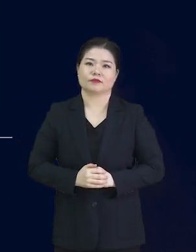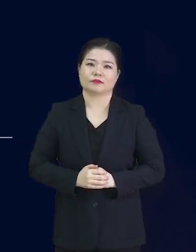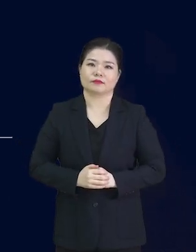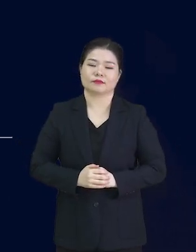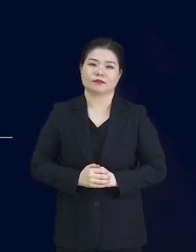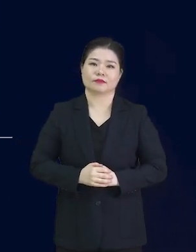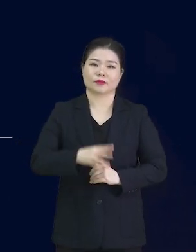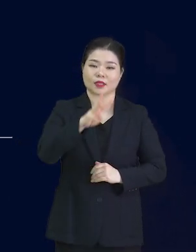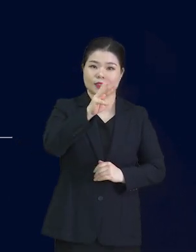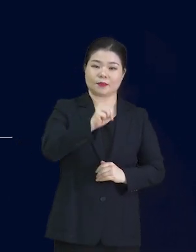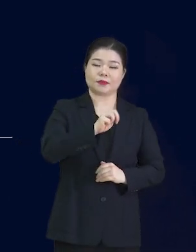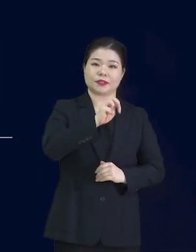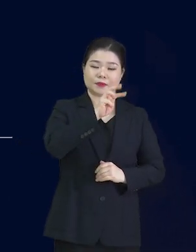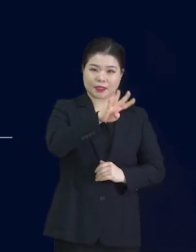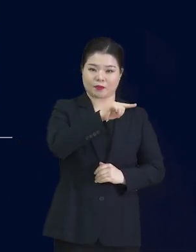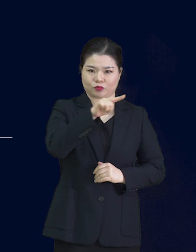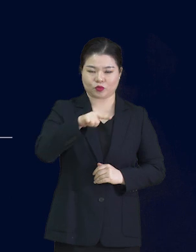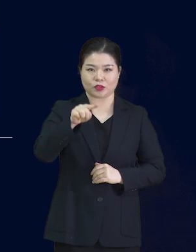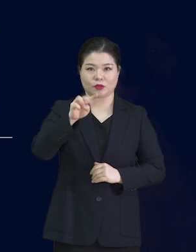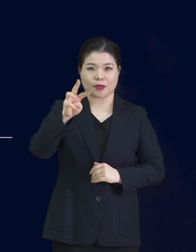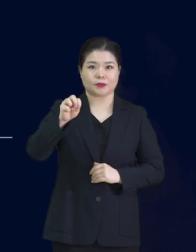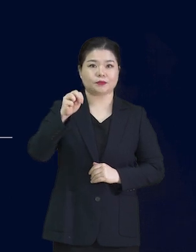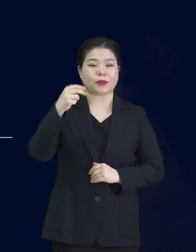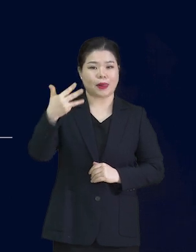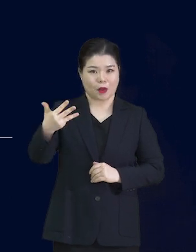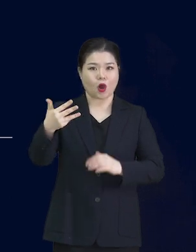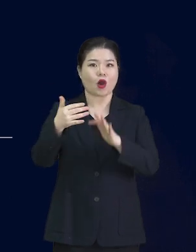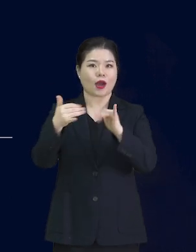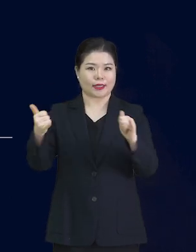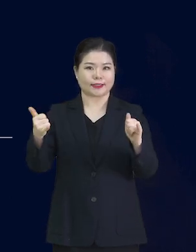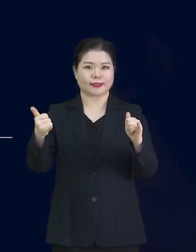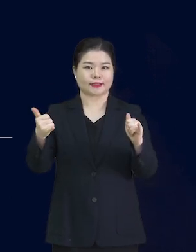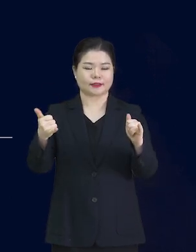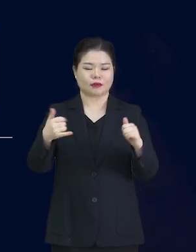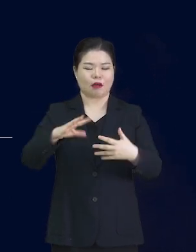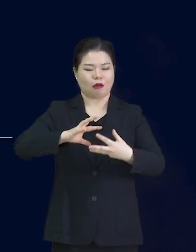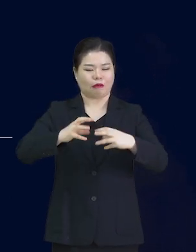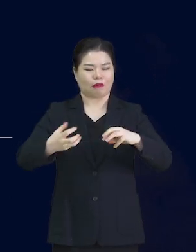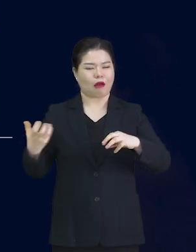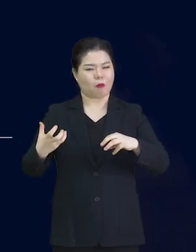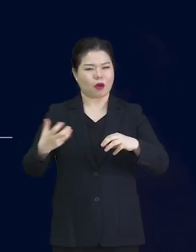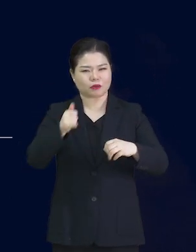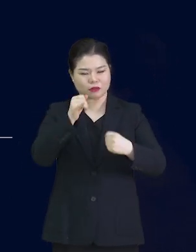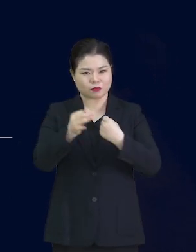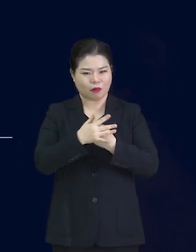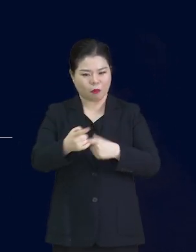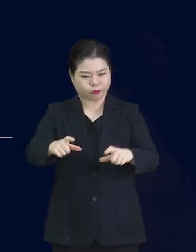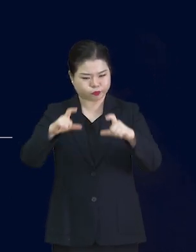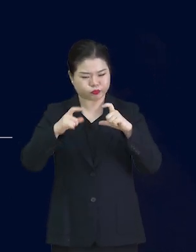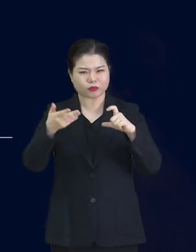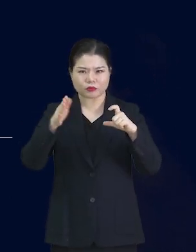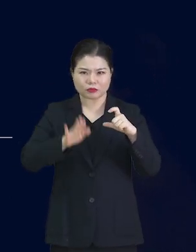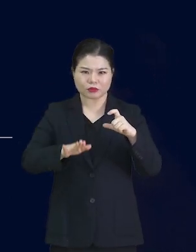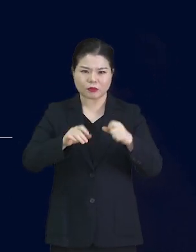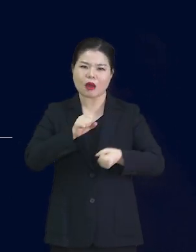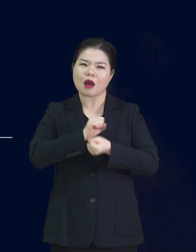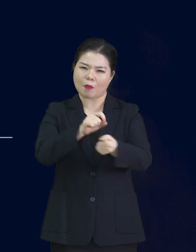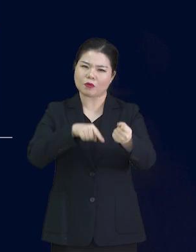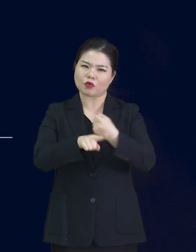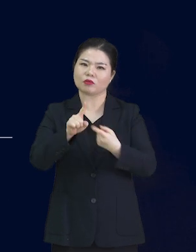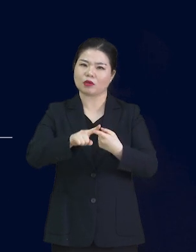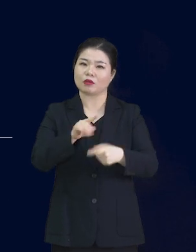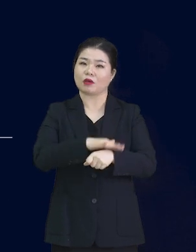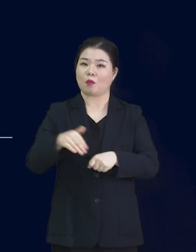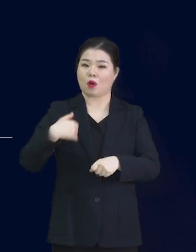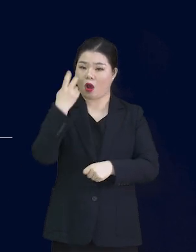받았습니다. 1334번부터 1338번까지는 근육통 등의 증상으로 확진받았으나 감염 경로를 알